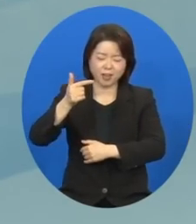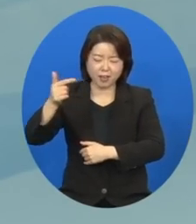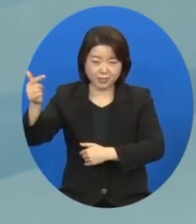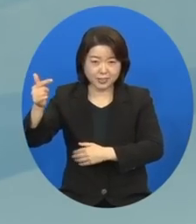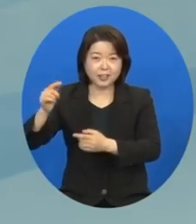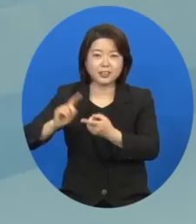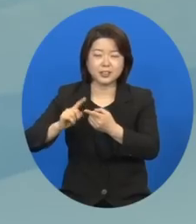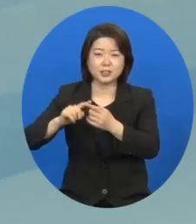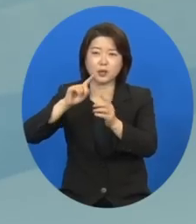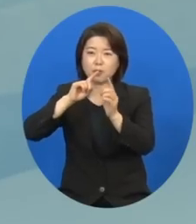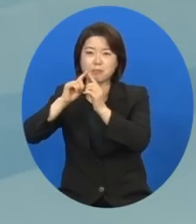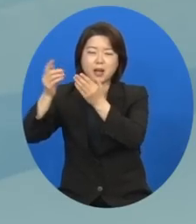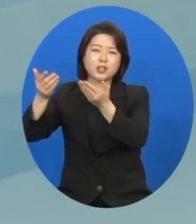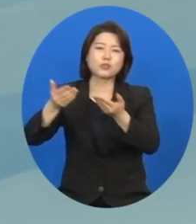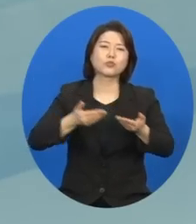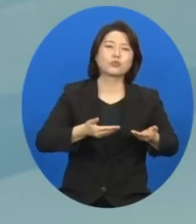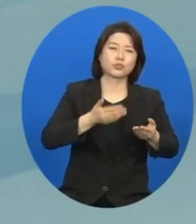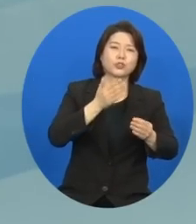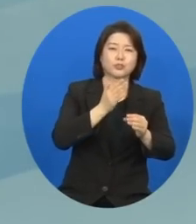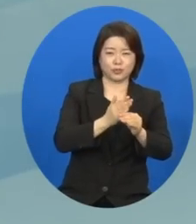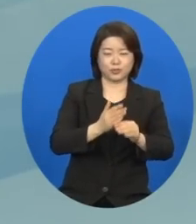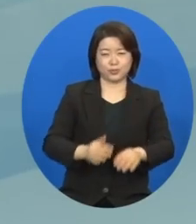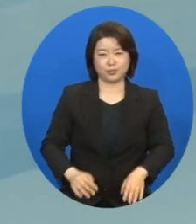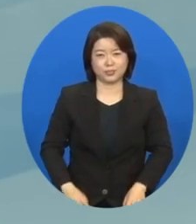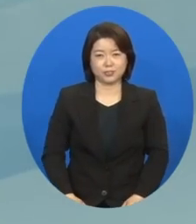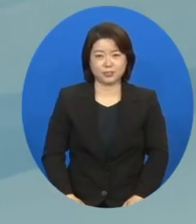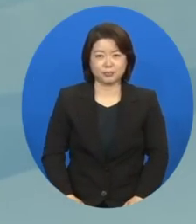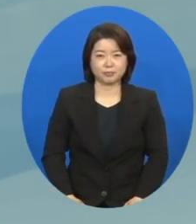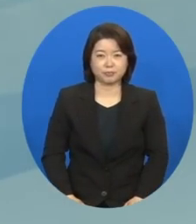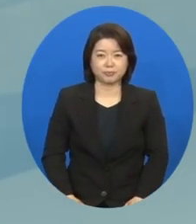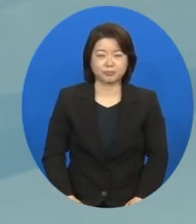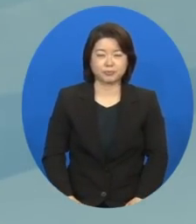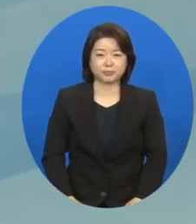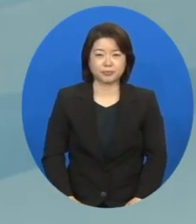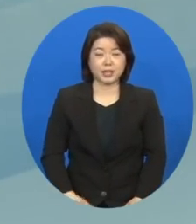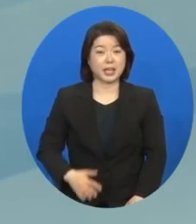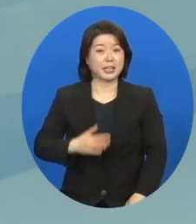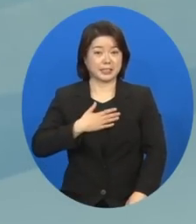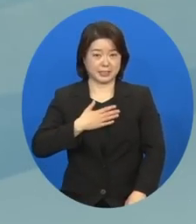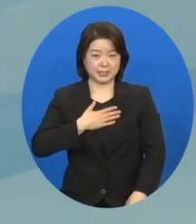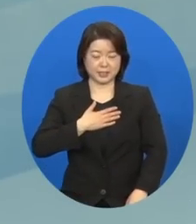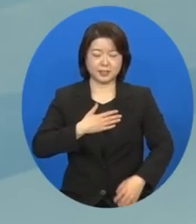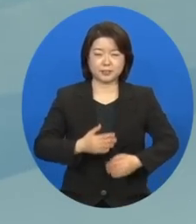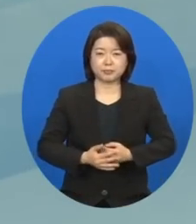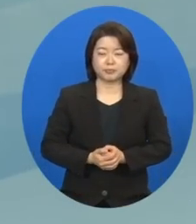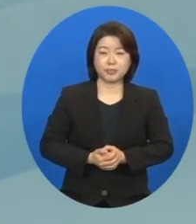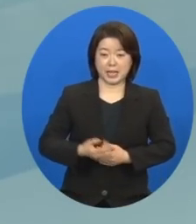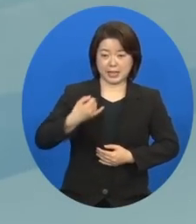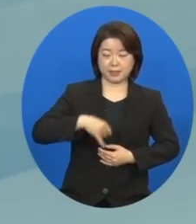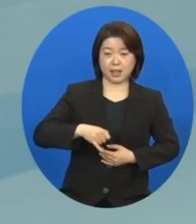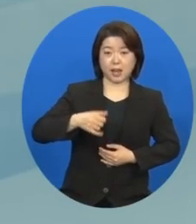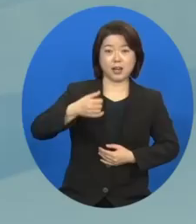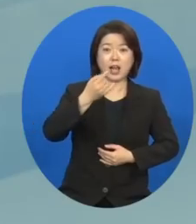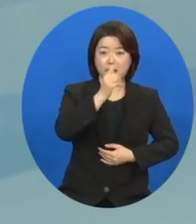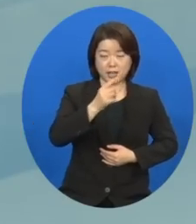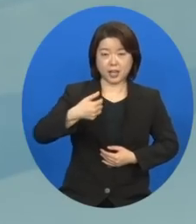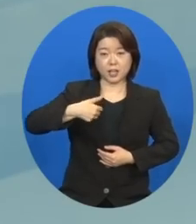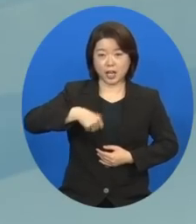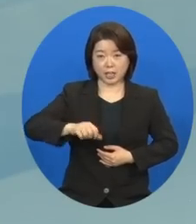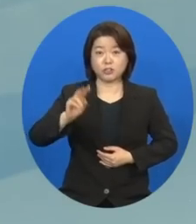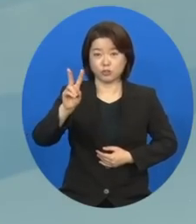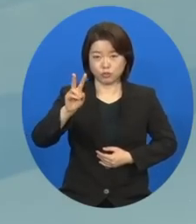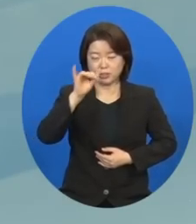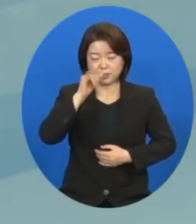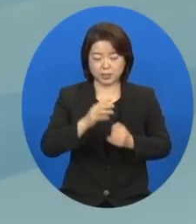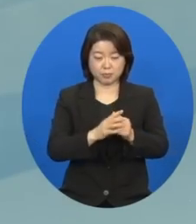것을 말씀을 하고 있는 것입니다. 저에게 딸과 아들 둘이 있는데 그